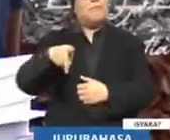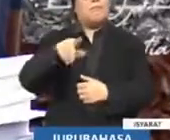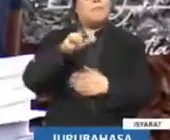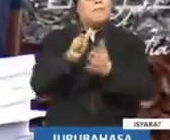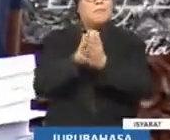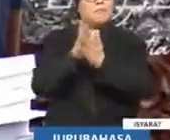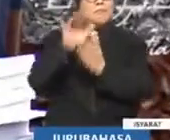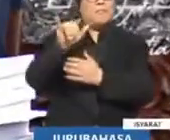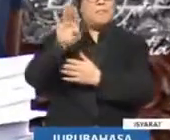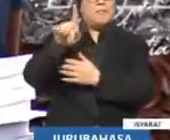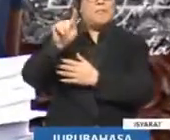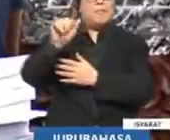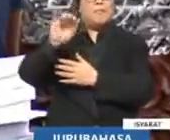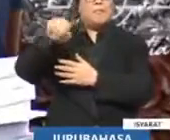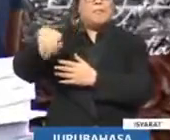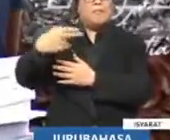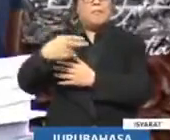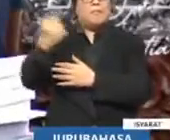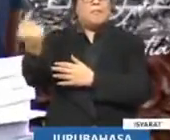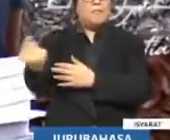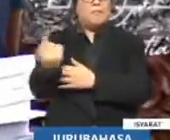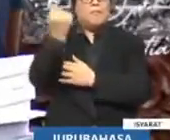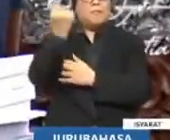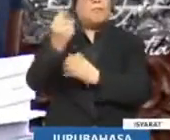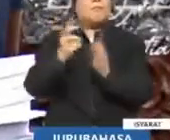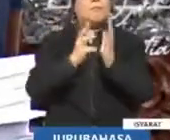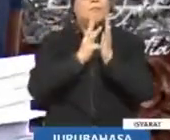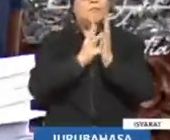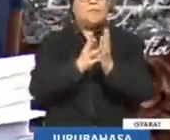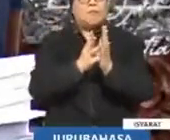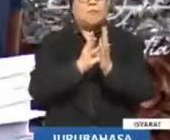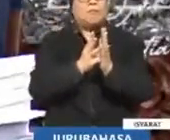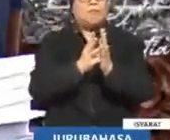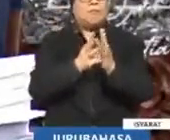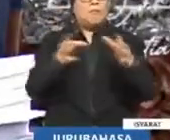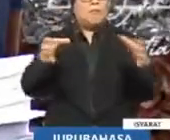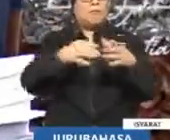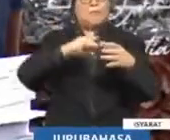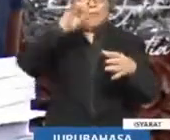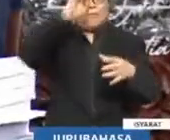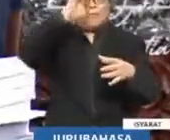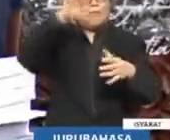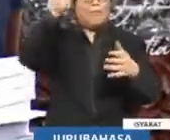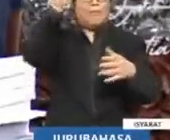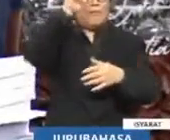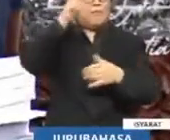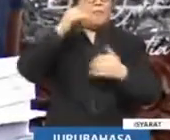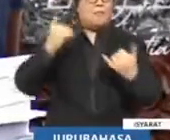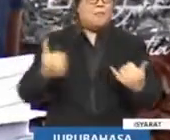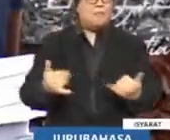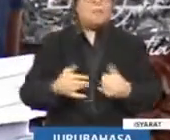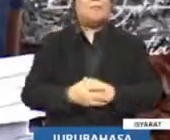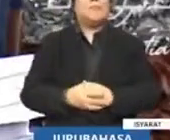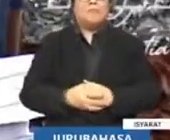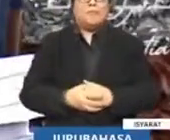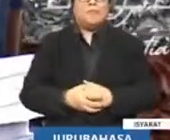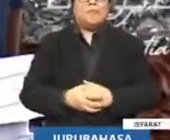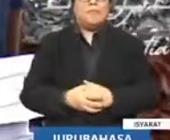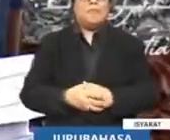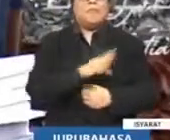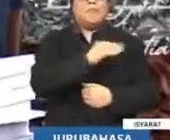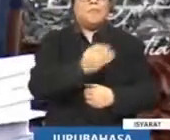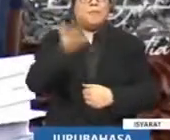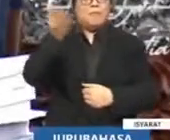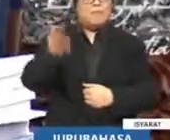yang hormat apa sebagai satu-satunya wakil kaum India dalam keadaan sekarang juga